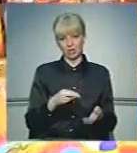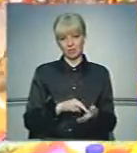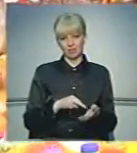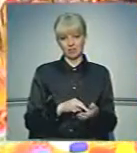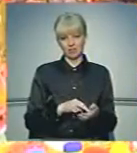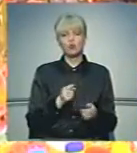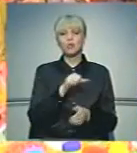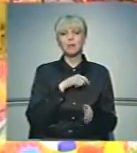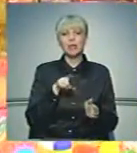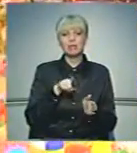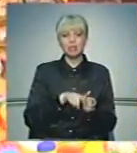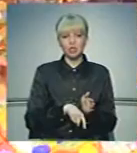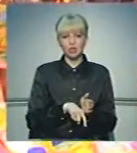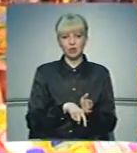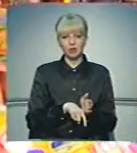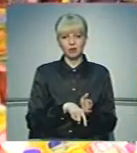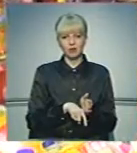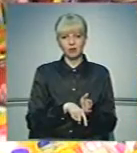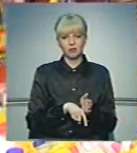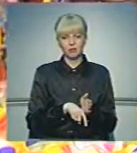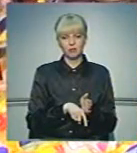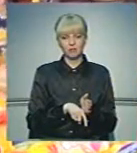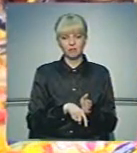що у вас найдешевше з крупи?